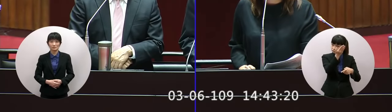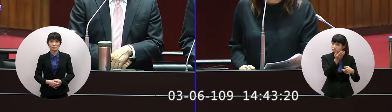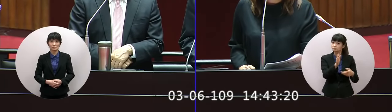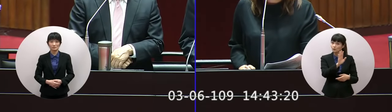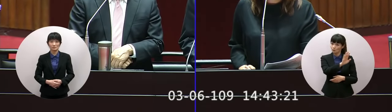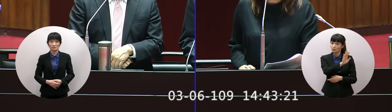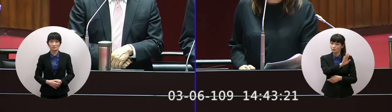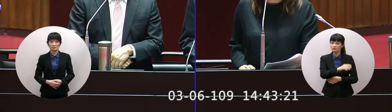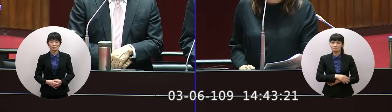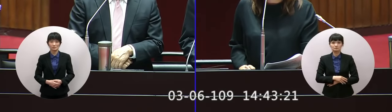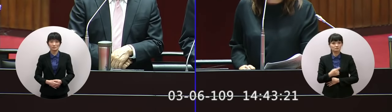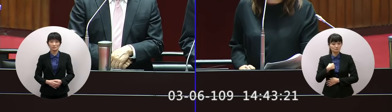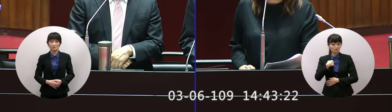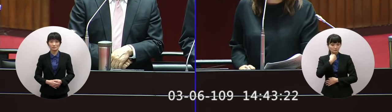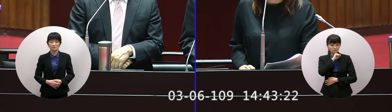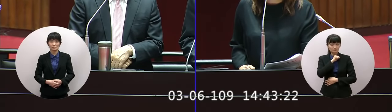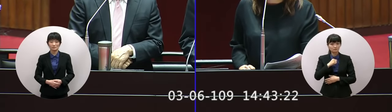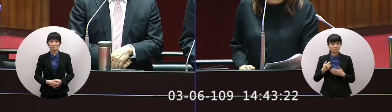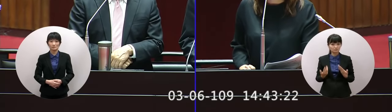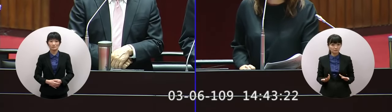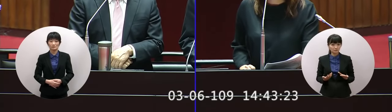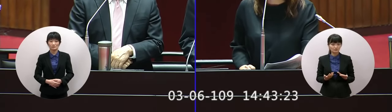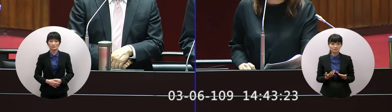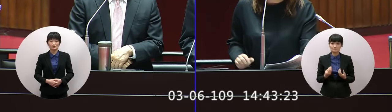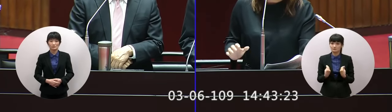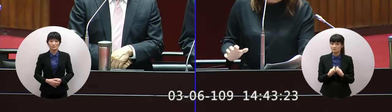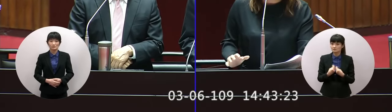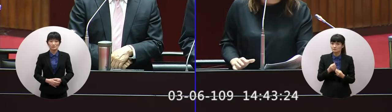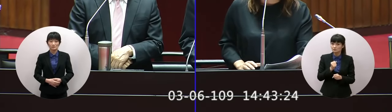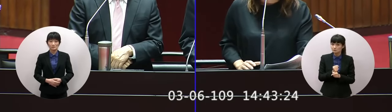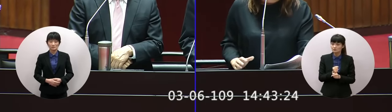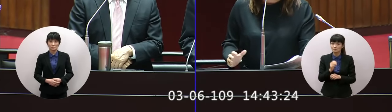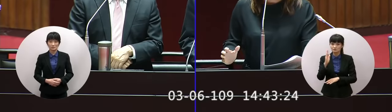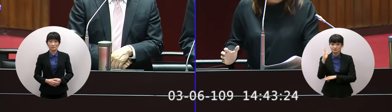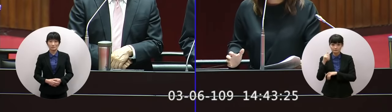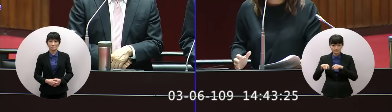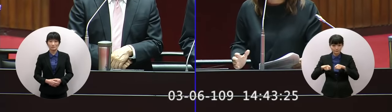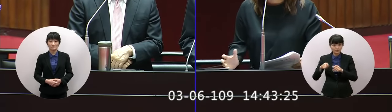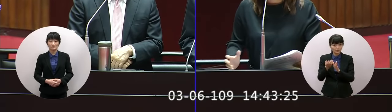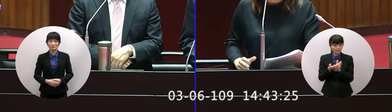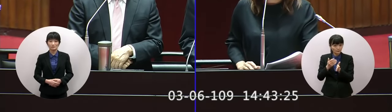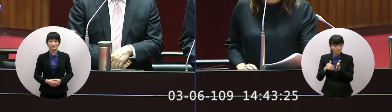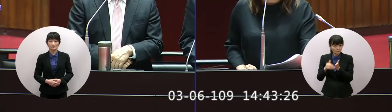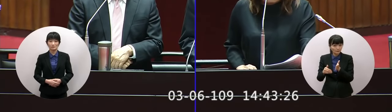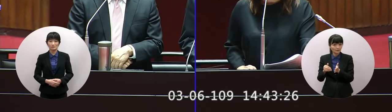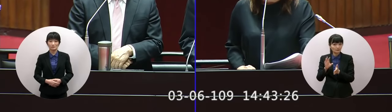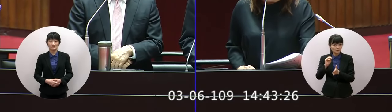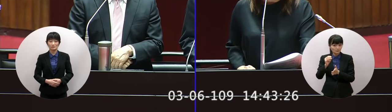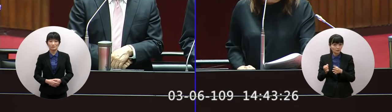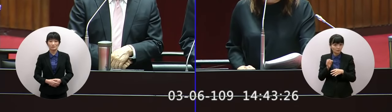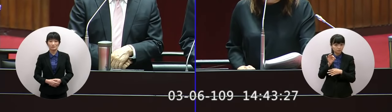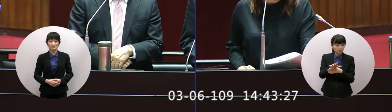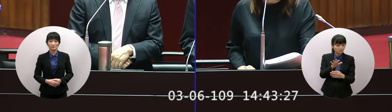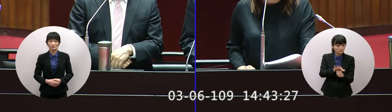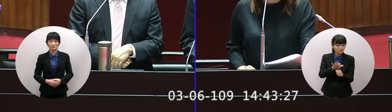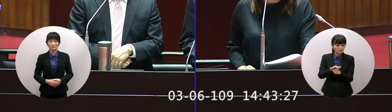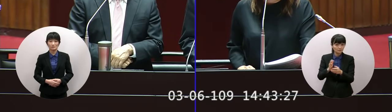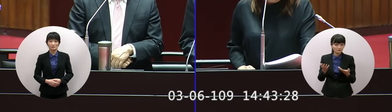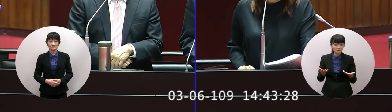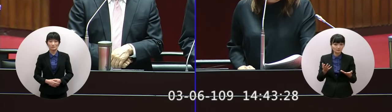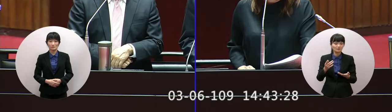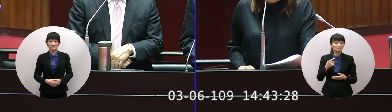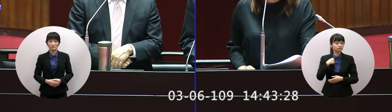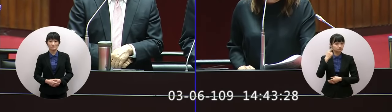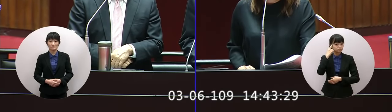要怎么做，或者政府可以提供什么样的预算来支援，我想这个可能都要去考